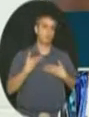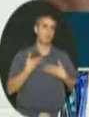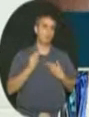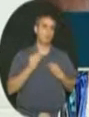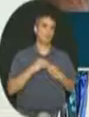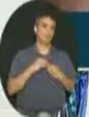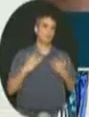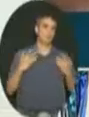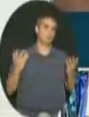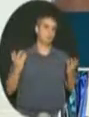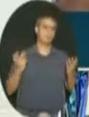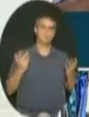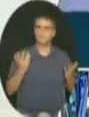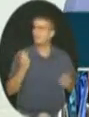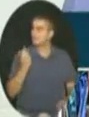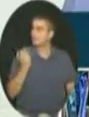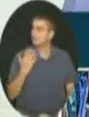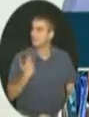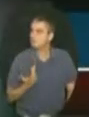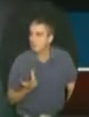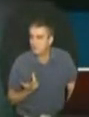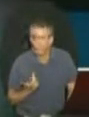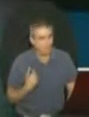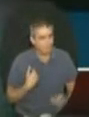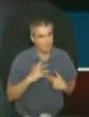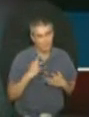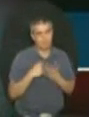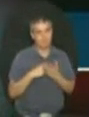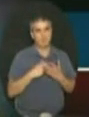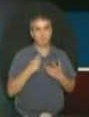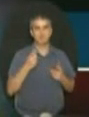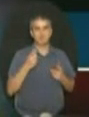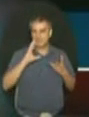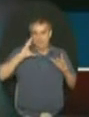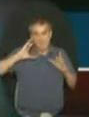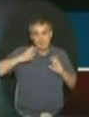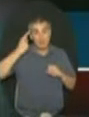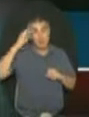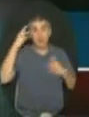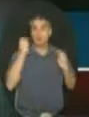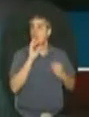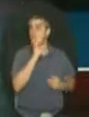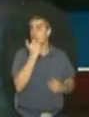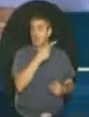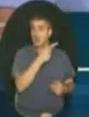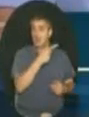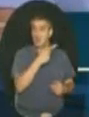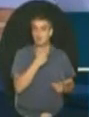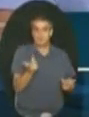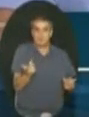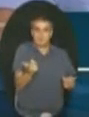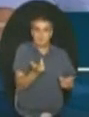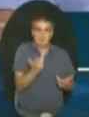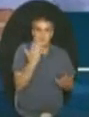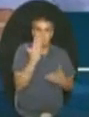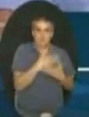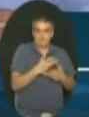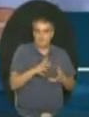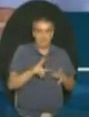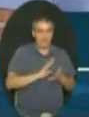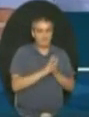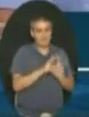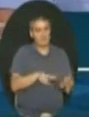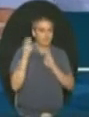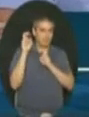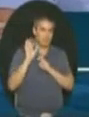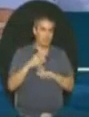יקבלו. אני כל כסף? עוד, תקשיב, אני לא שר אוצר. דוד, זה עיוות של רעיון טוב שהיה לך, נכון, ויחד כל עם עוד, עומר. כל עוד, נפלתם